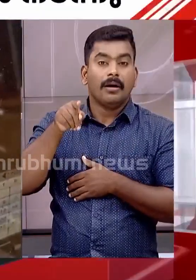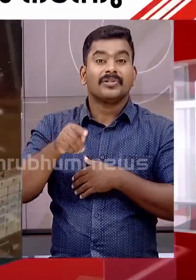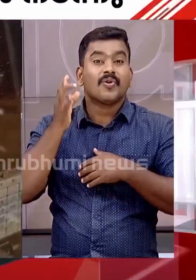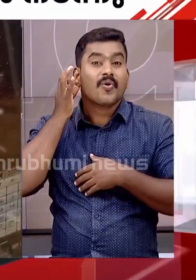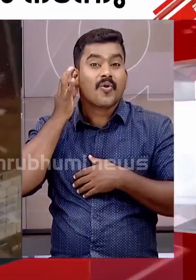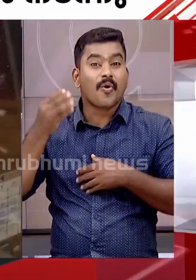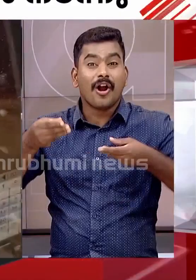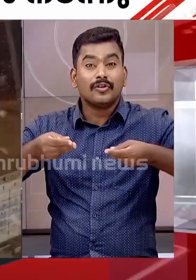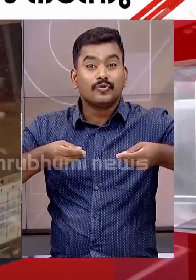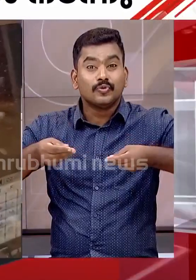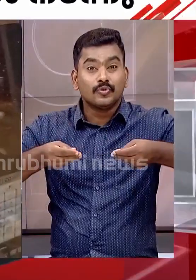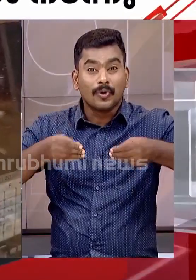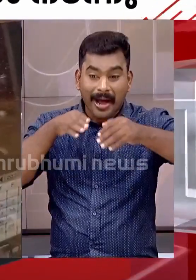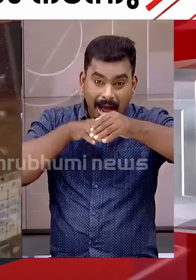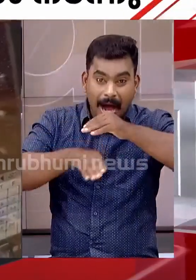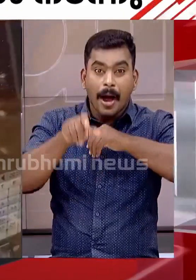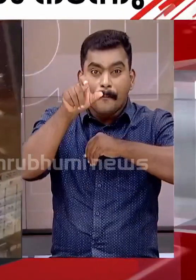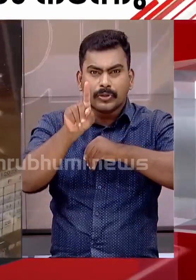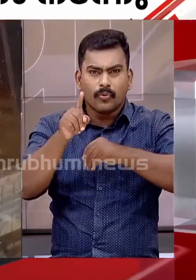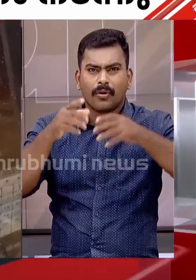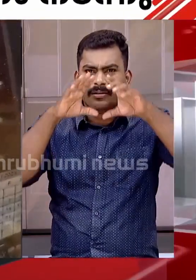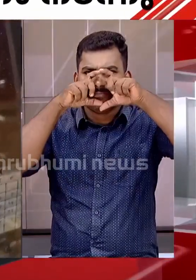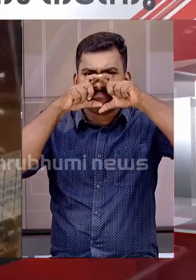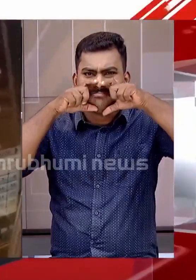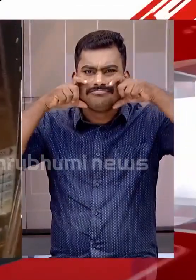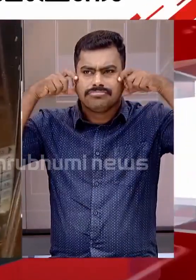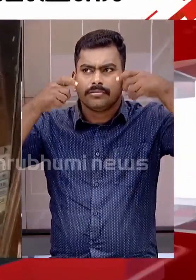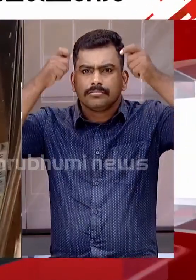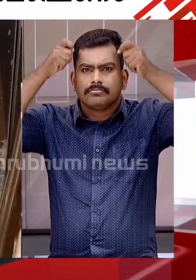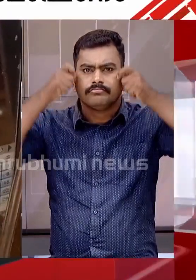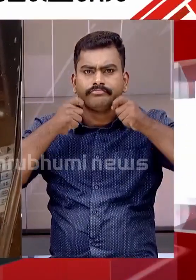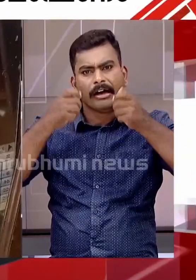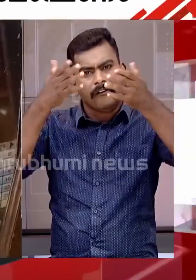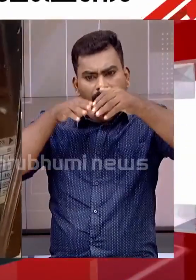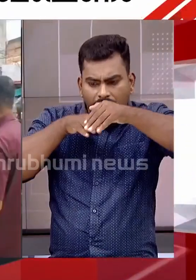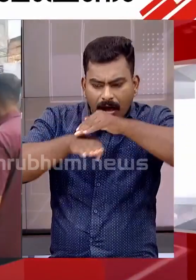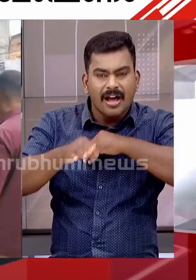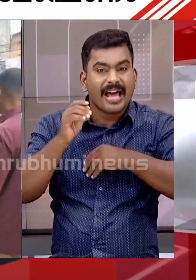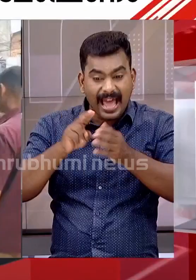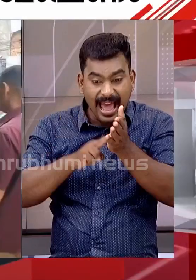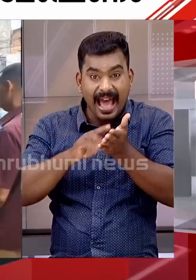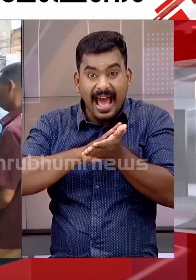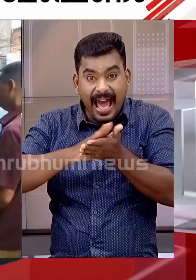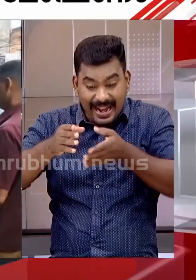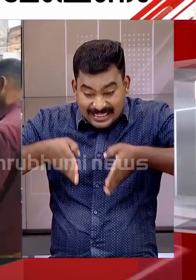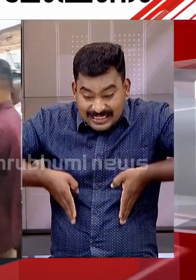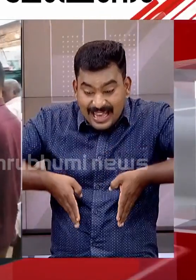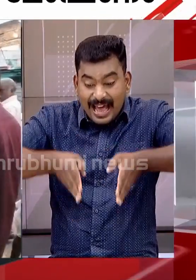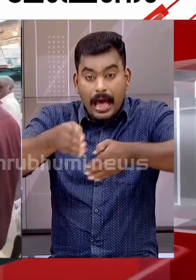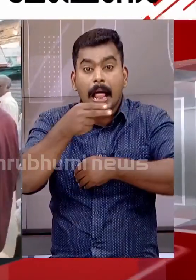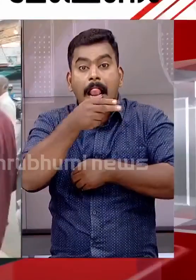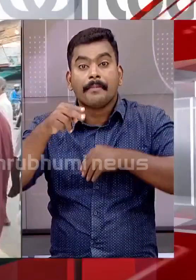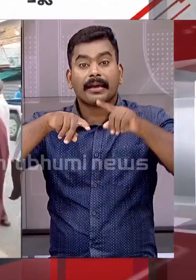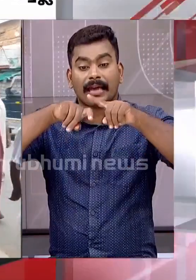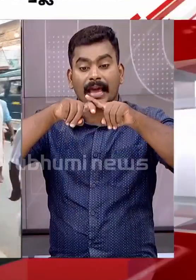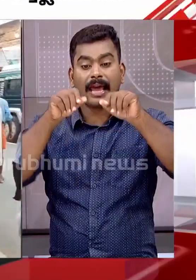സിസിടിവി ദൃശ്യങ്ങൾ കിട്ടിയിട്ടുണ്ട്. അത് കേന്ദ്രീകരിച്ചുള്ള അന്വേഷണങ്ങൾ തുടരുകയാണ്. ആ 3 ജ്വല്ലറികൾ ബാലരാമപുരം ദേശീയപാതയ്ക്കരികിലെ 1 കണ്ണൻ ജ്വല്ലറി, അവിടെ